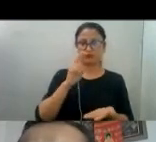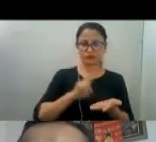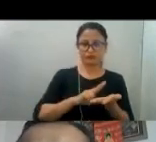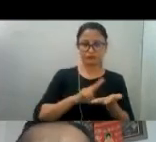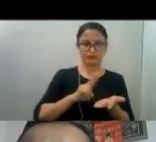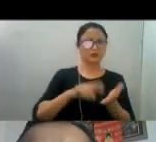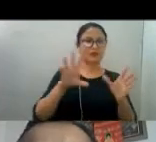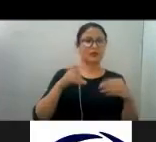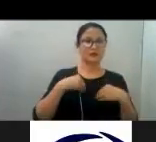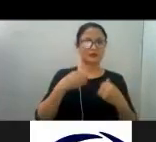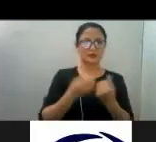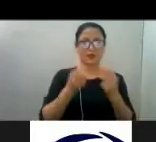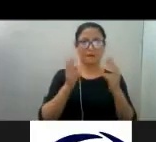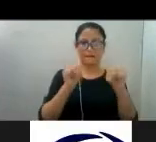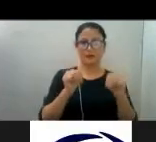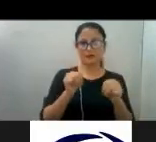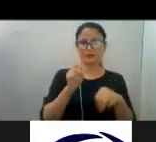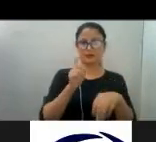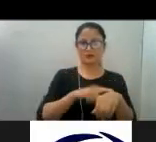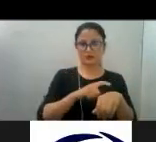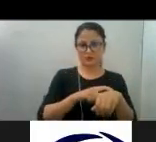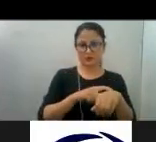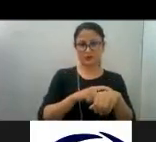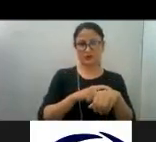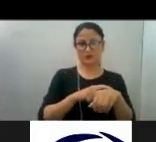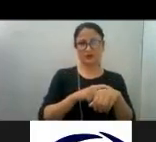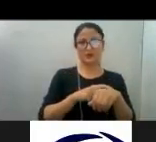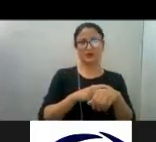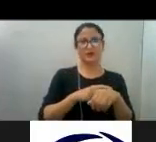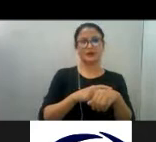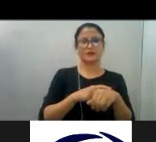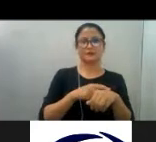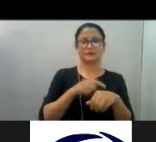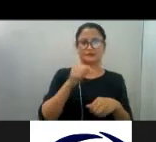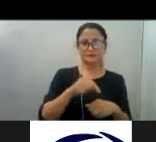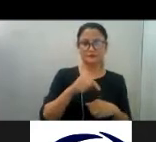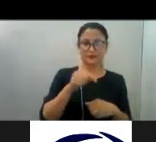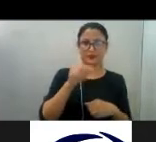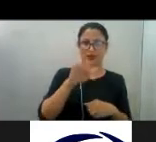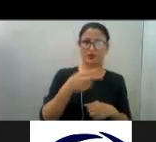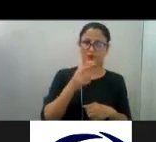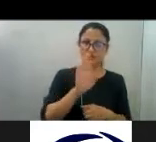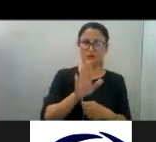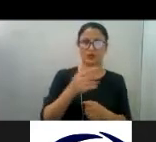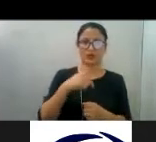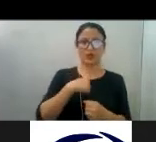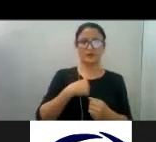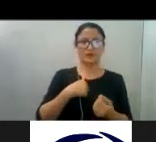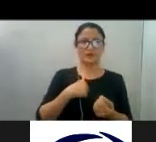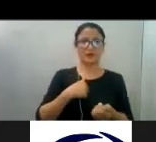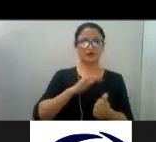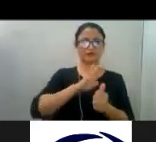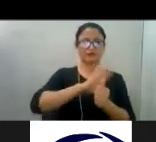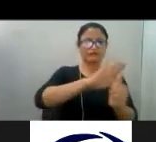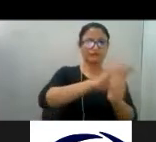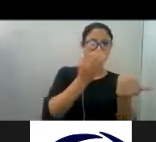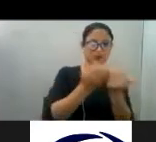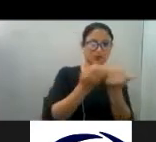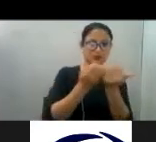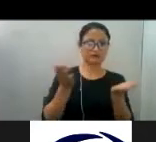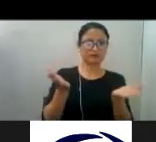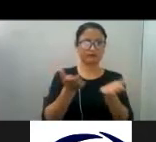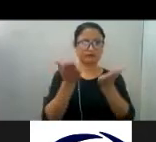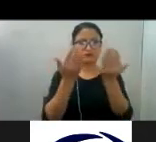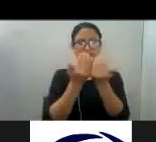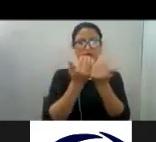गरी महत्त्वपूर्ण समयको लागि यहाँ आइरहनु भएको छ, हामीलाई हौसला प्रदान गर्नको लागि र